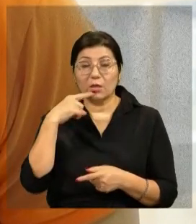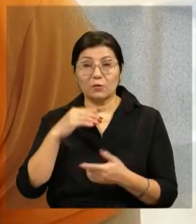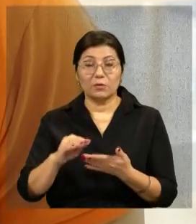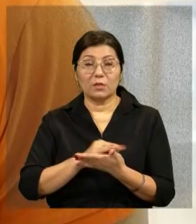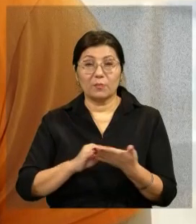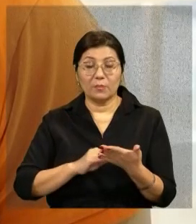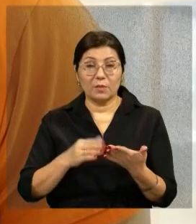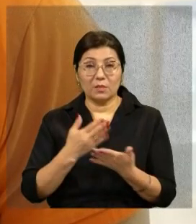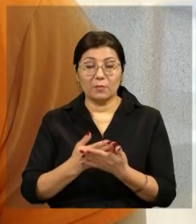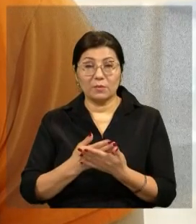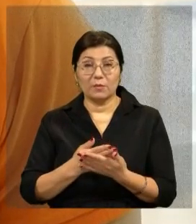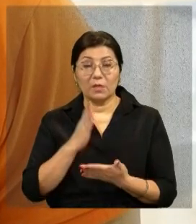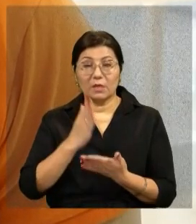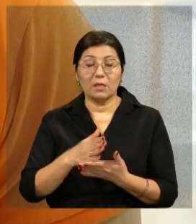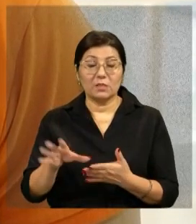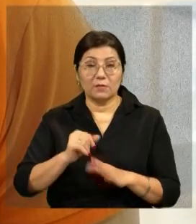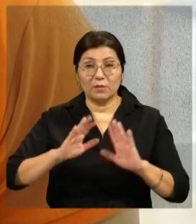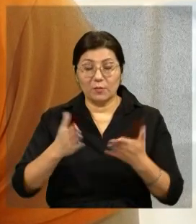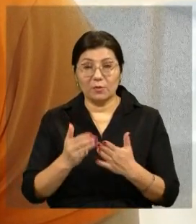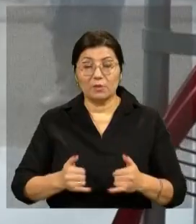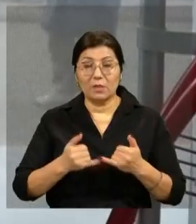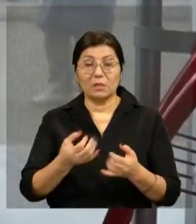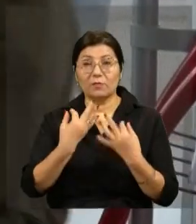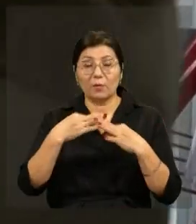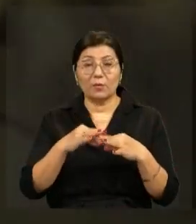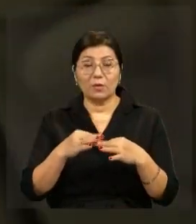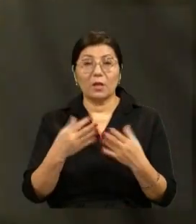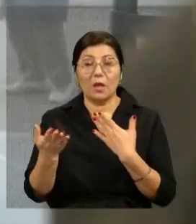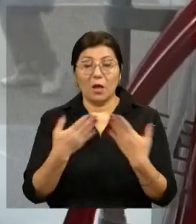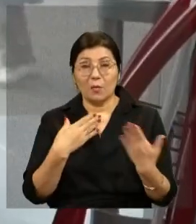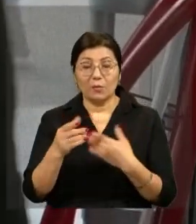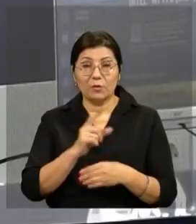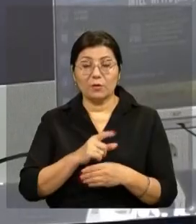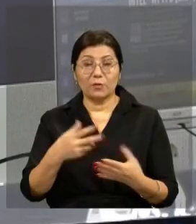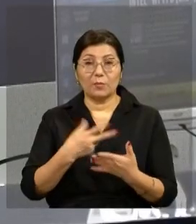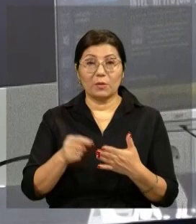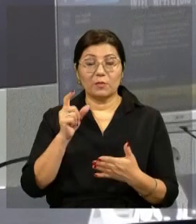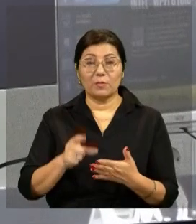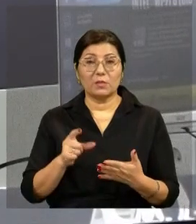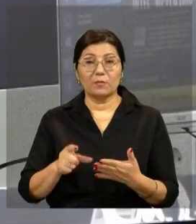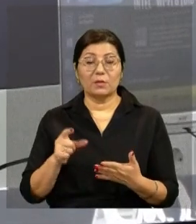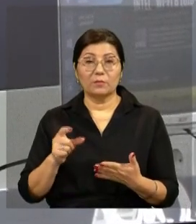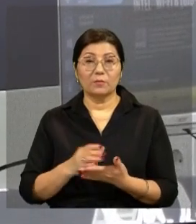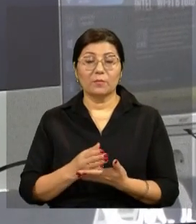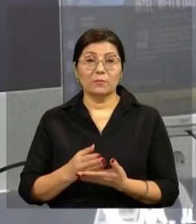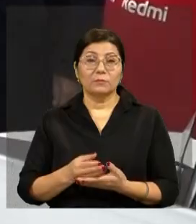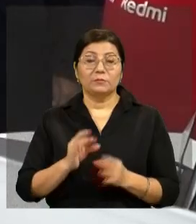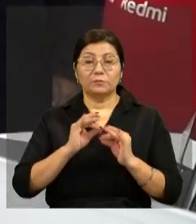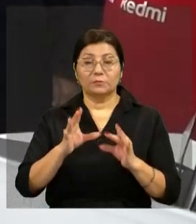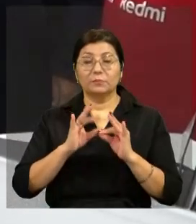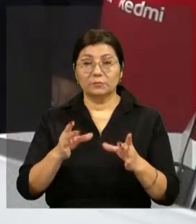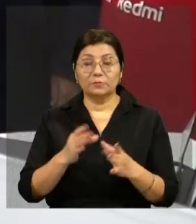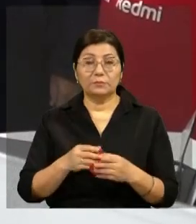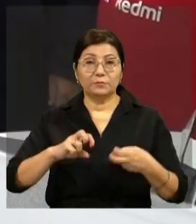созданы условия для свободного обслуживания покупателей. Представители мониторинговой группы высказали критическое замечание, объяснили